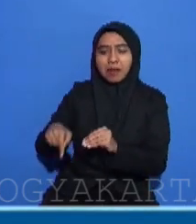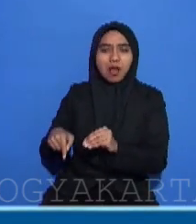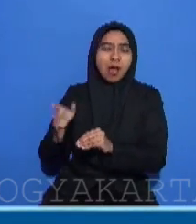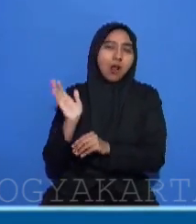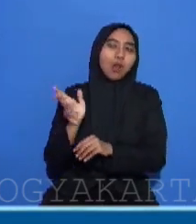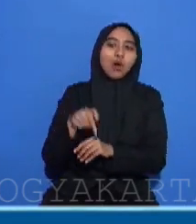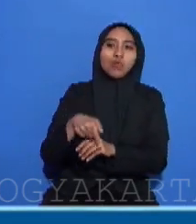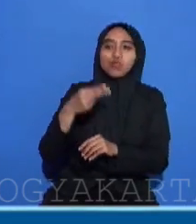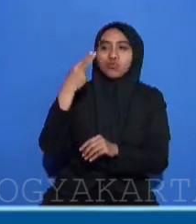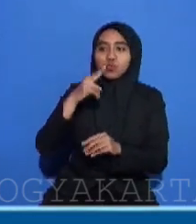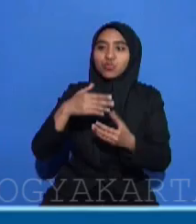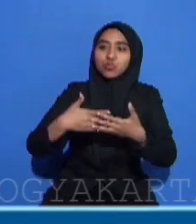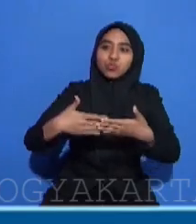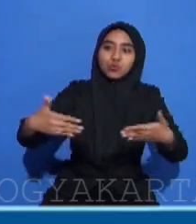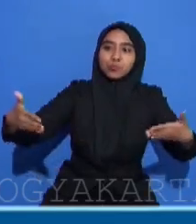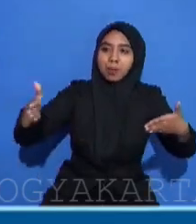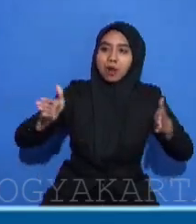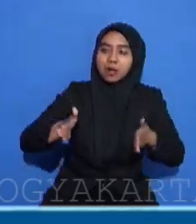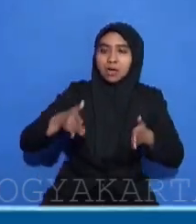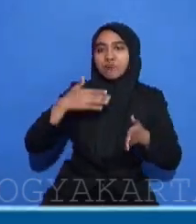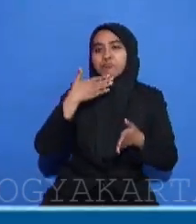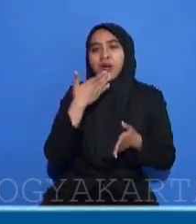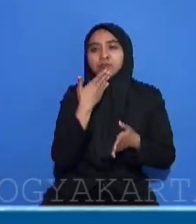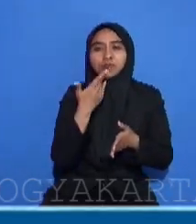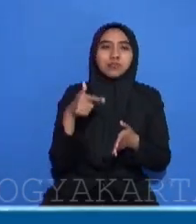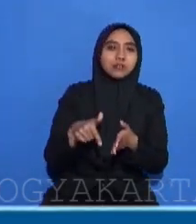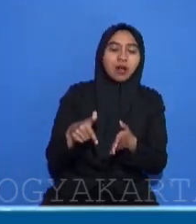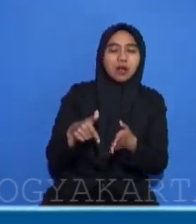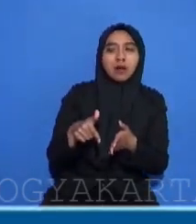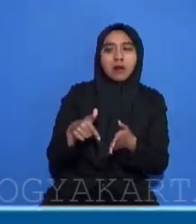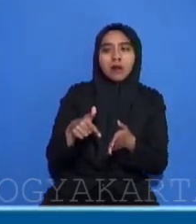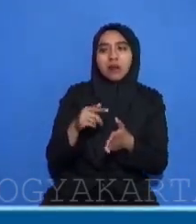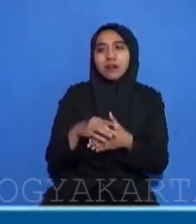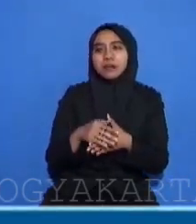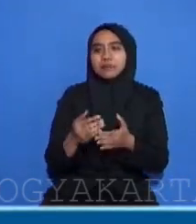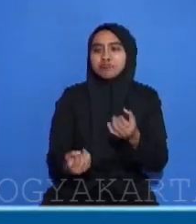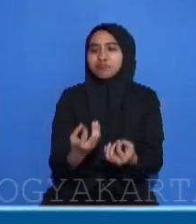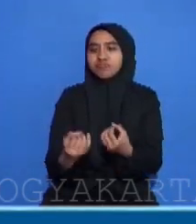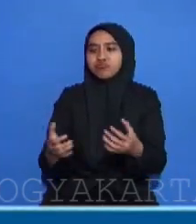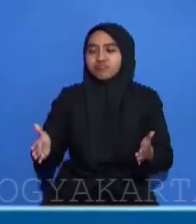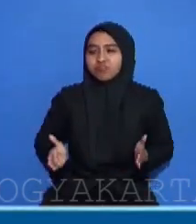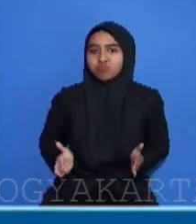Tanaman pagar pada Tani pun di pun tanam wonten ing pinggir Sabin menapa